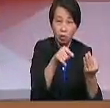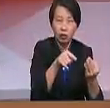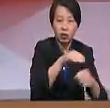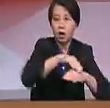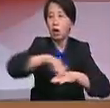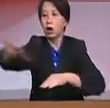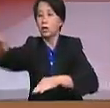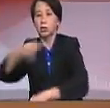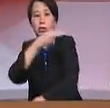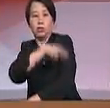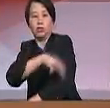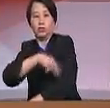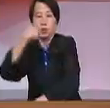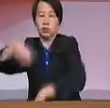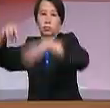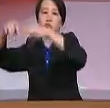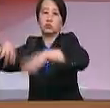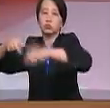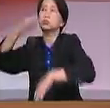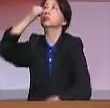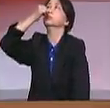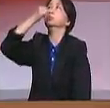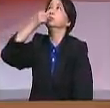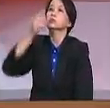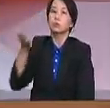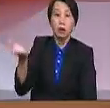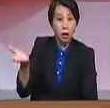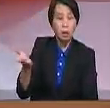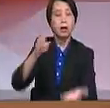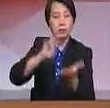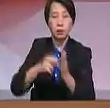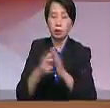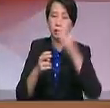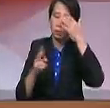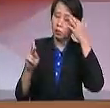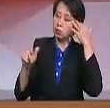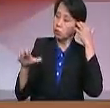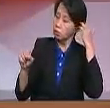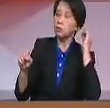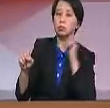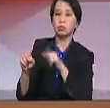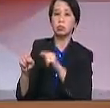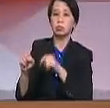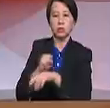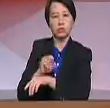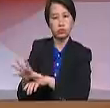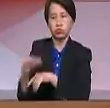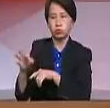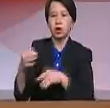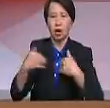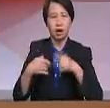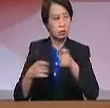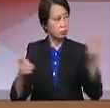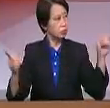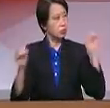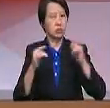dikuarantin, untuk disaring dan sebagainya. Jadi bermakna kes ini jelas menunjukkan bahawa ianya sentiasa berada di sekeliling kita